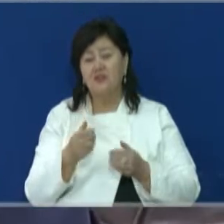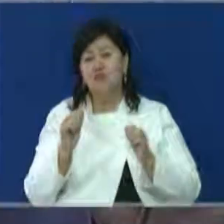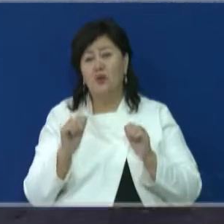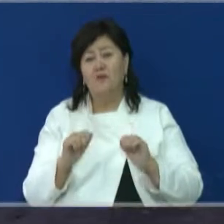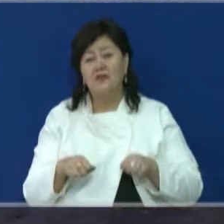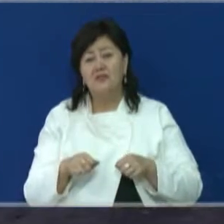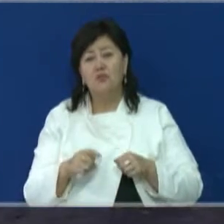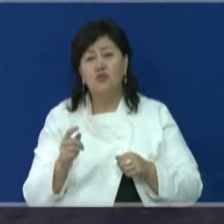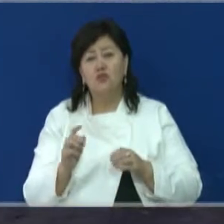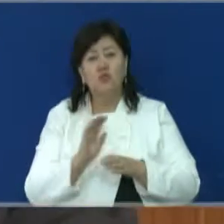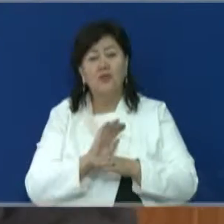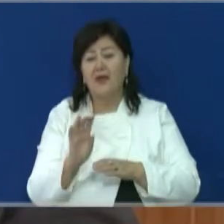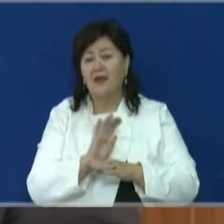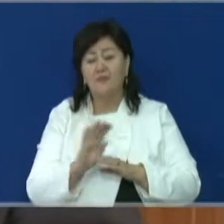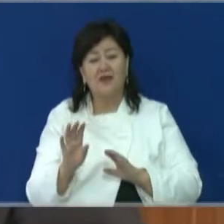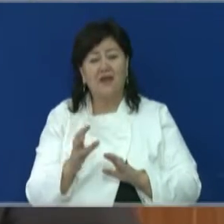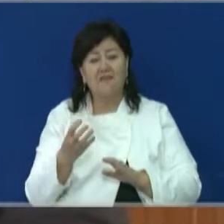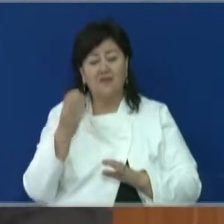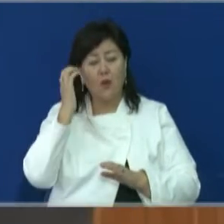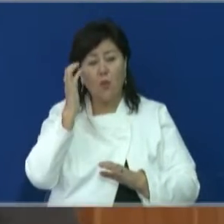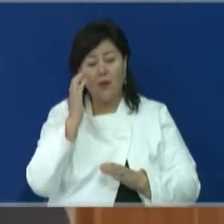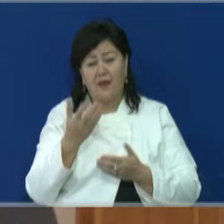мүмкін екенін айтқан болатын.